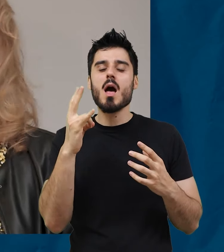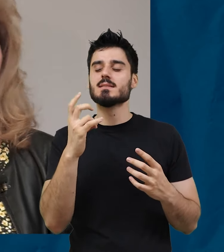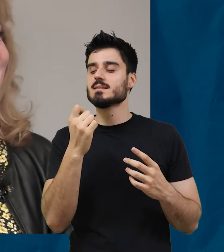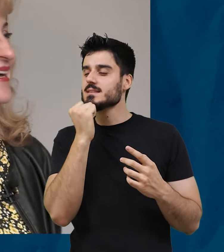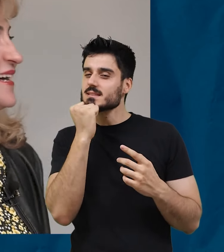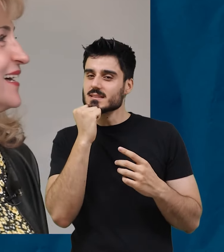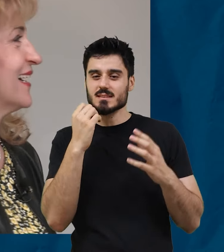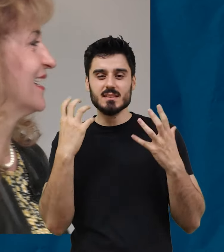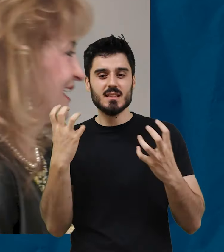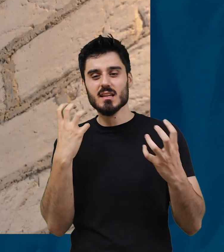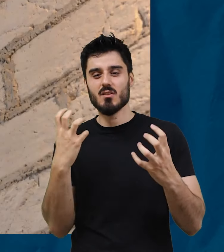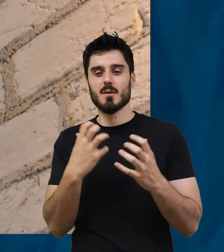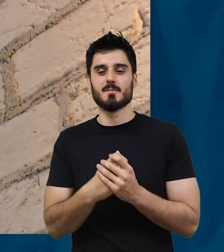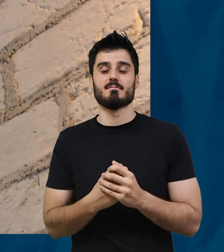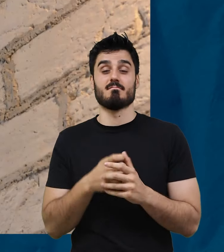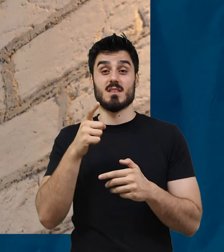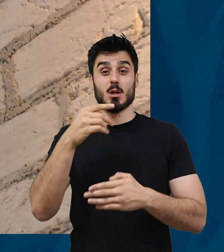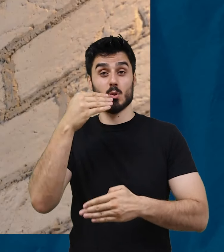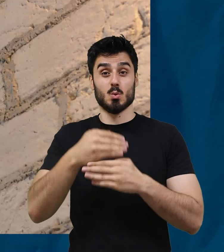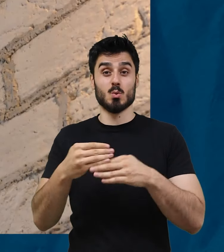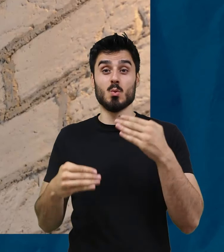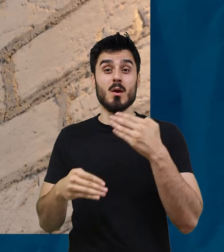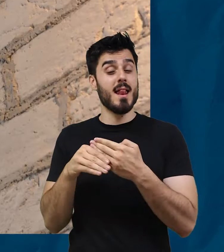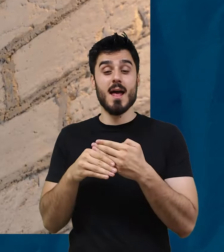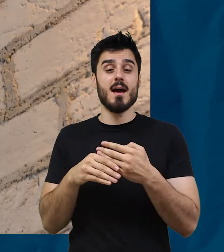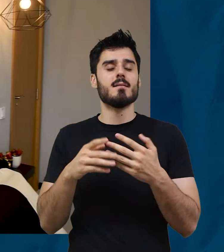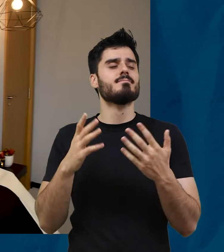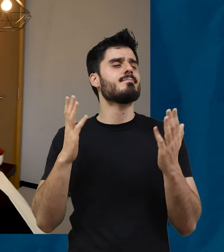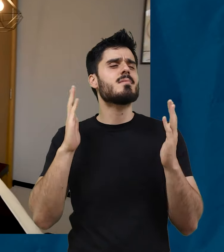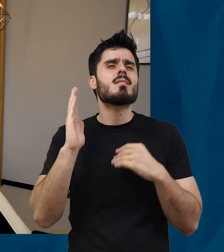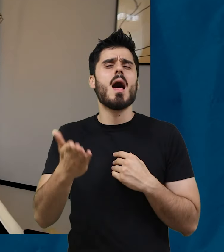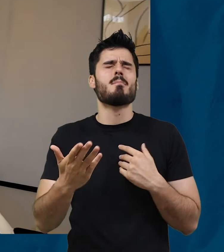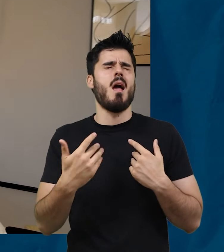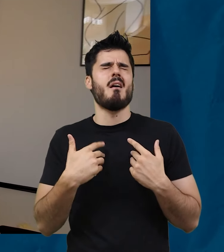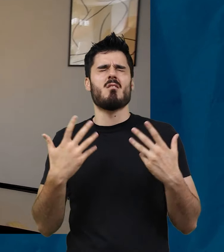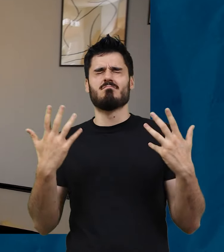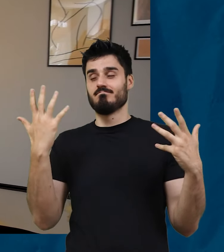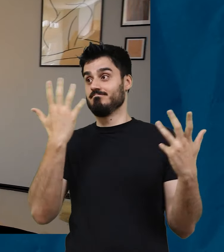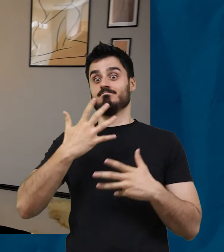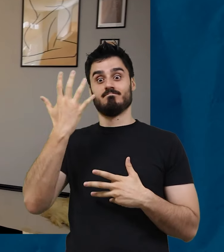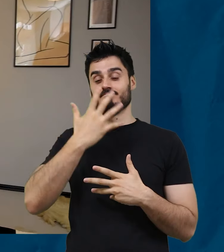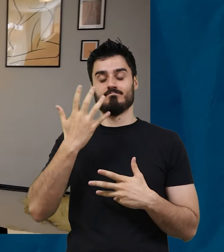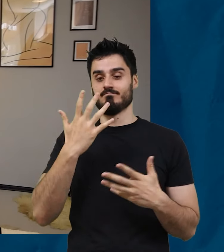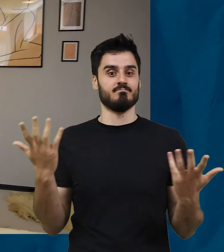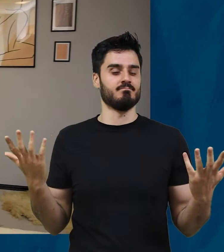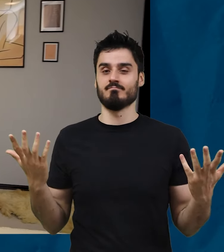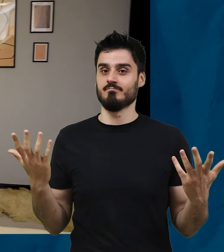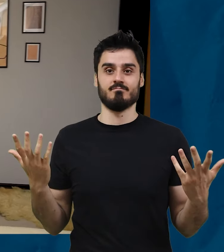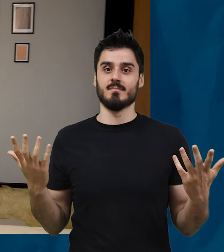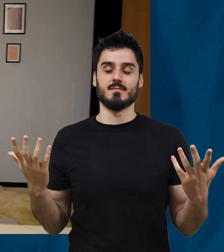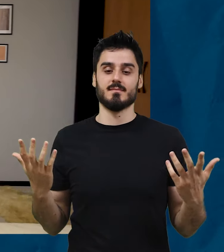кажа. Точно така. Изобщо с тези тукли направо ме шашнахте. Разказахте ми